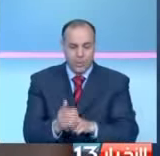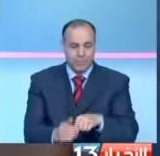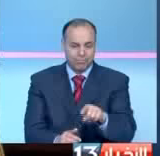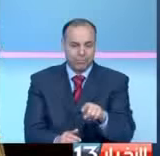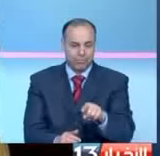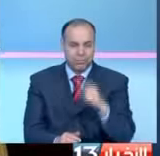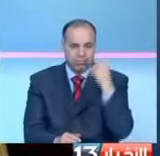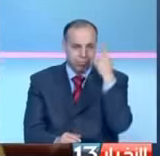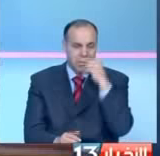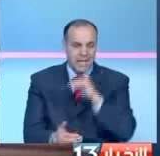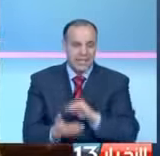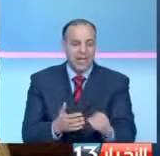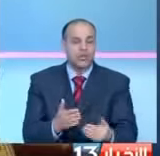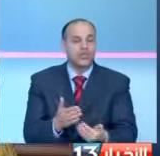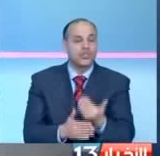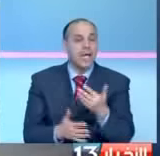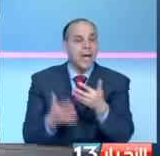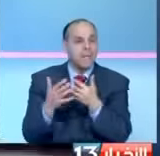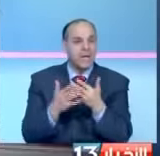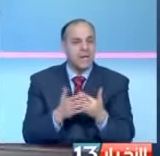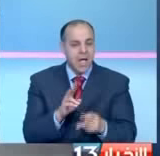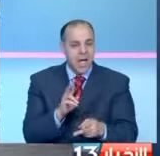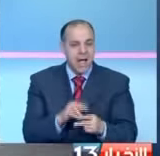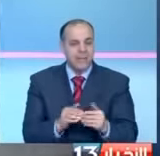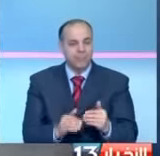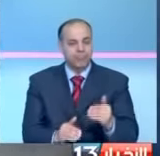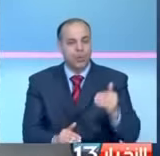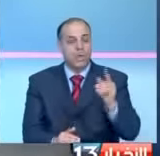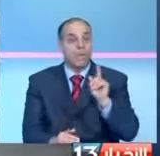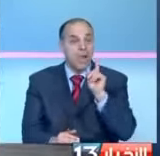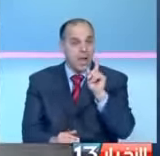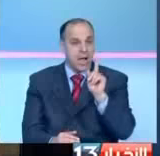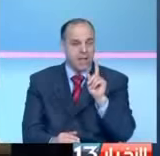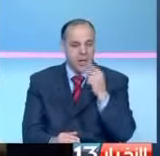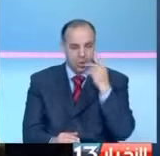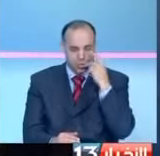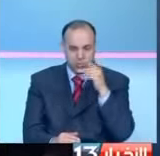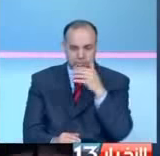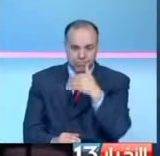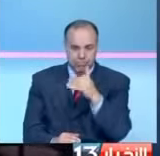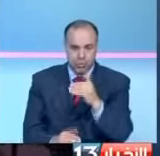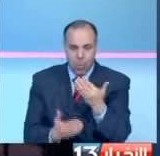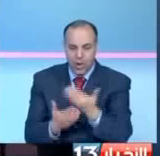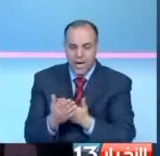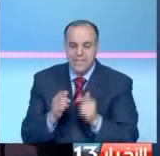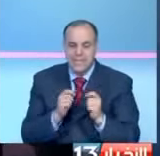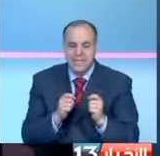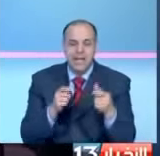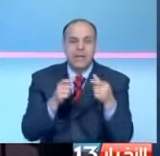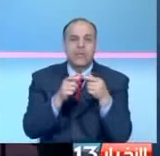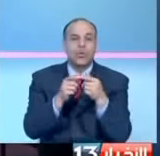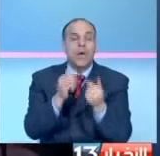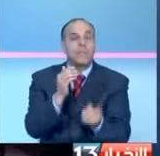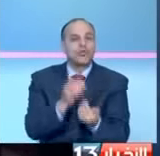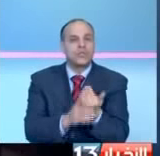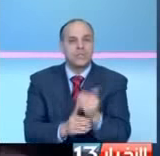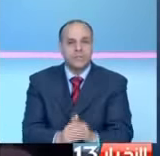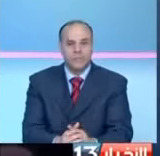الأيام ملامح الإدارة الأمريكية الجديدة أكثر فأكثر، ومعها ستتوزع أوراق السياسة الدولية من جديد.